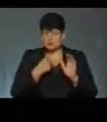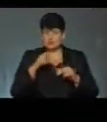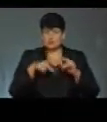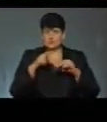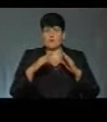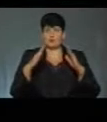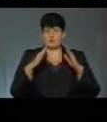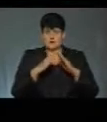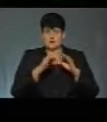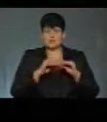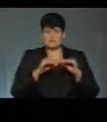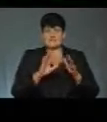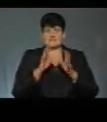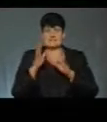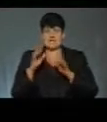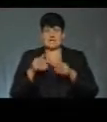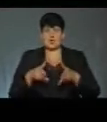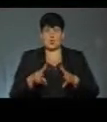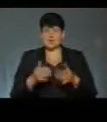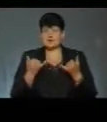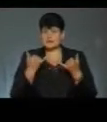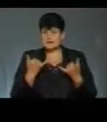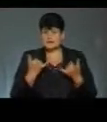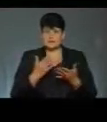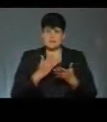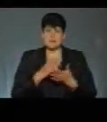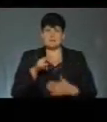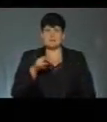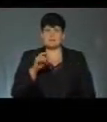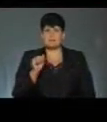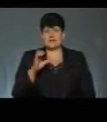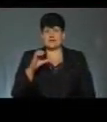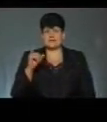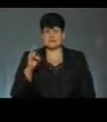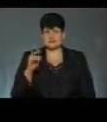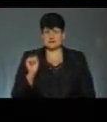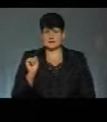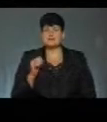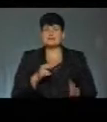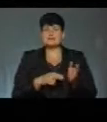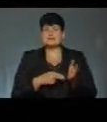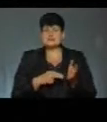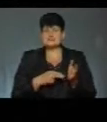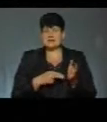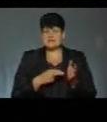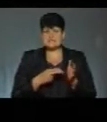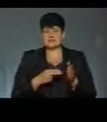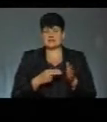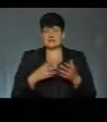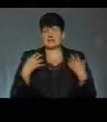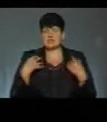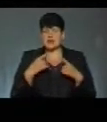збудував будинок, посадив сад і город. Нині тримає пасіку. Залізничний начальник відділу